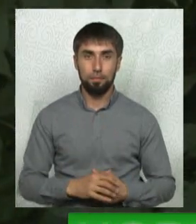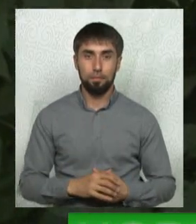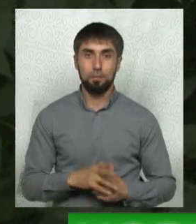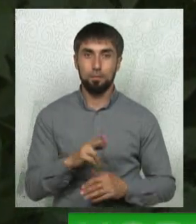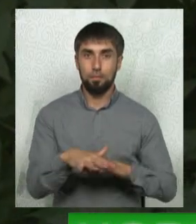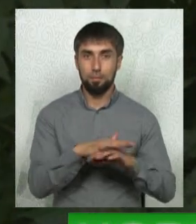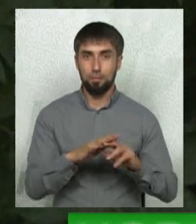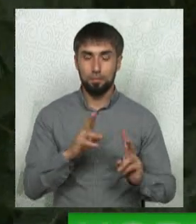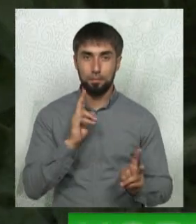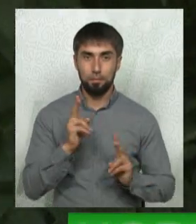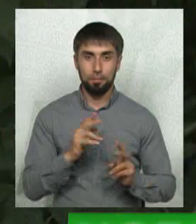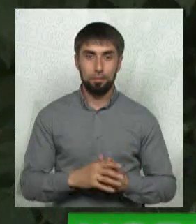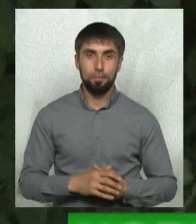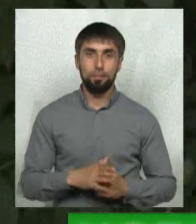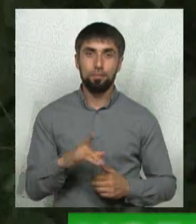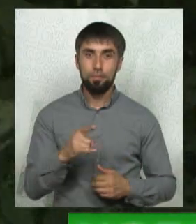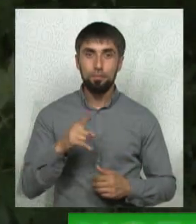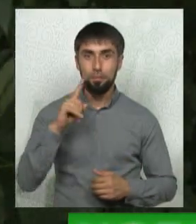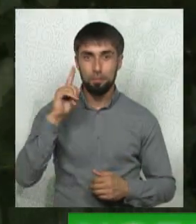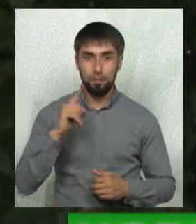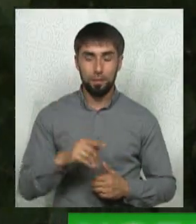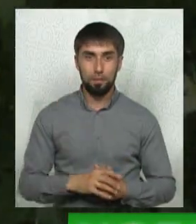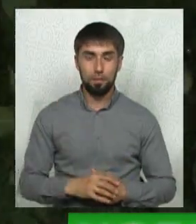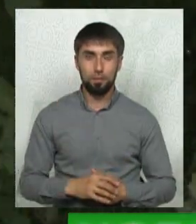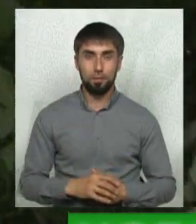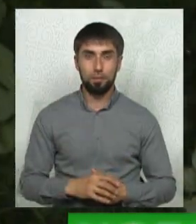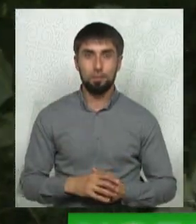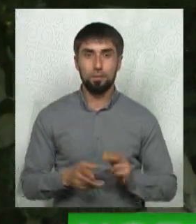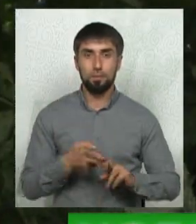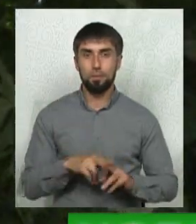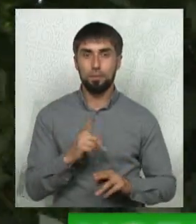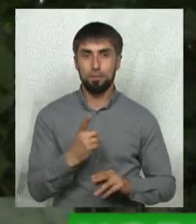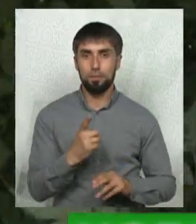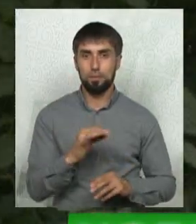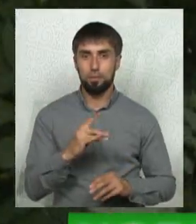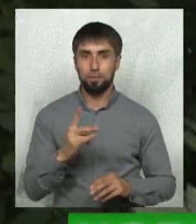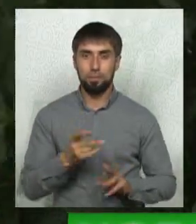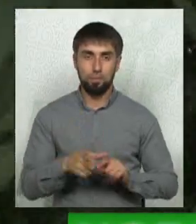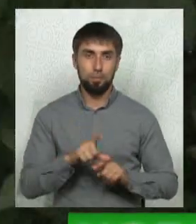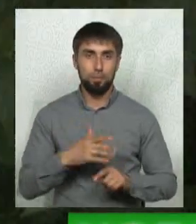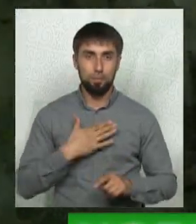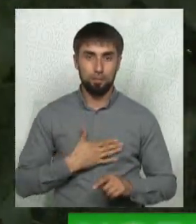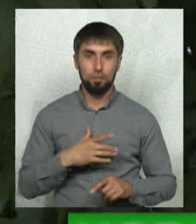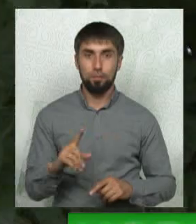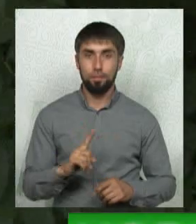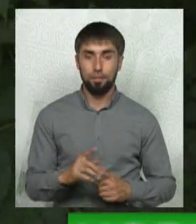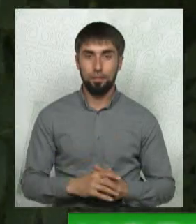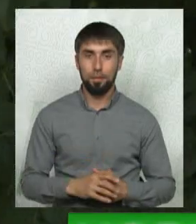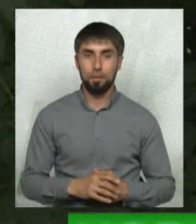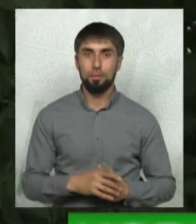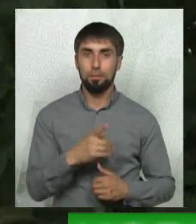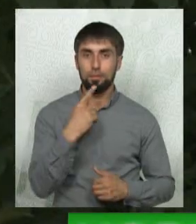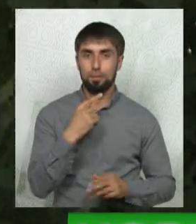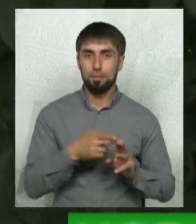к Народному собранию. Вы знаете, это, с одной стороны, очень приятно, что